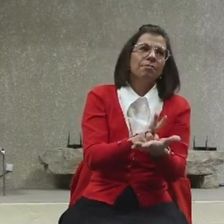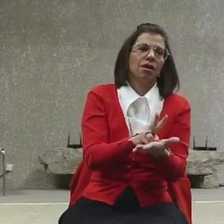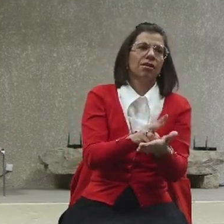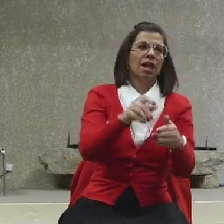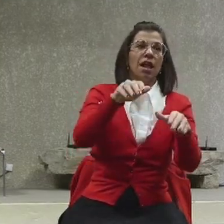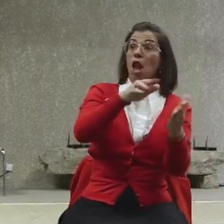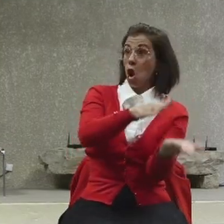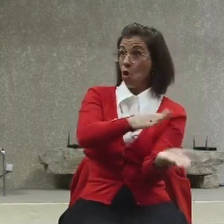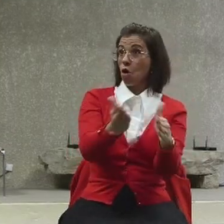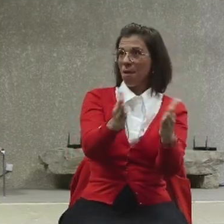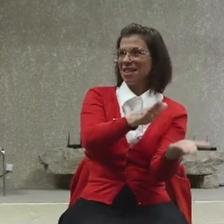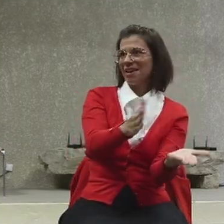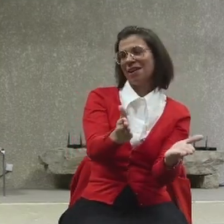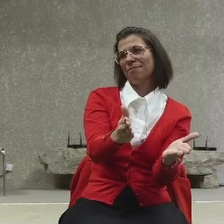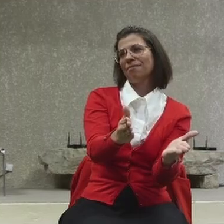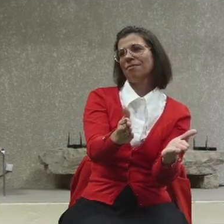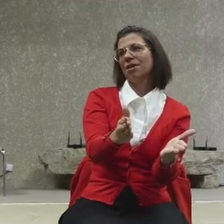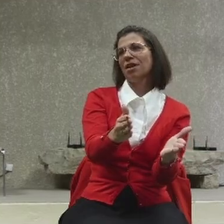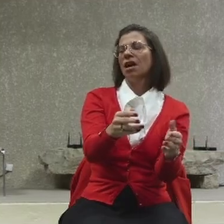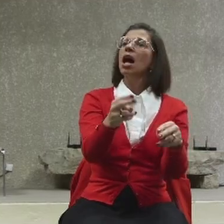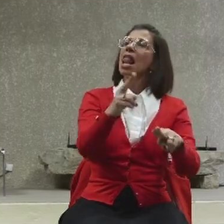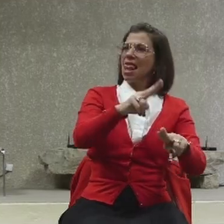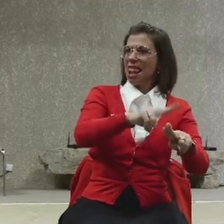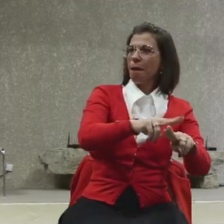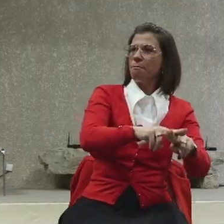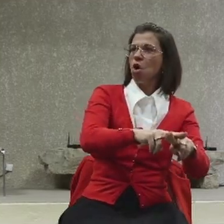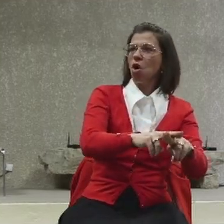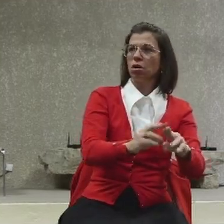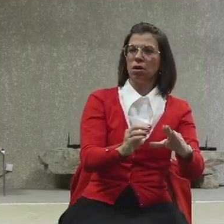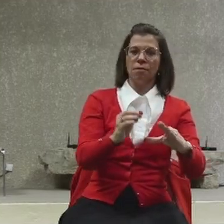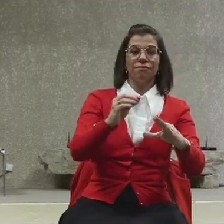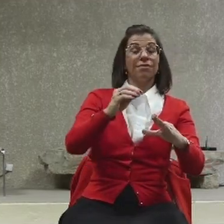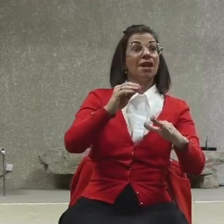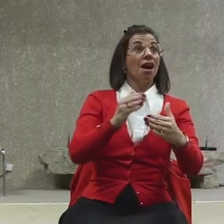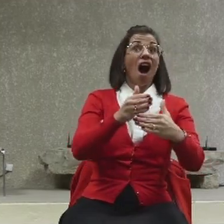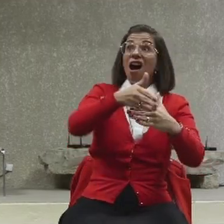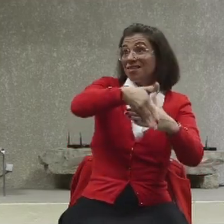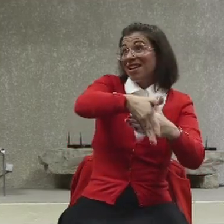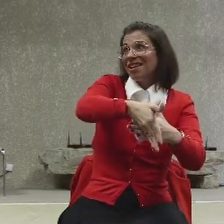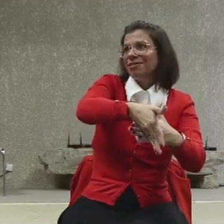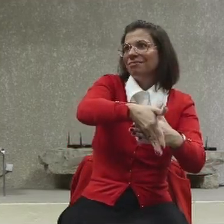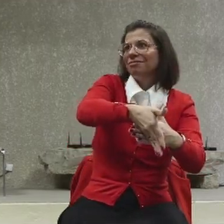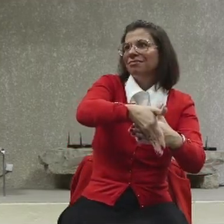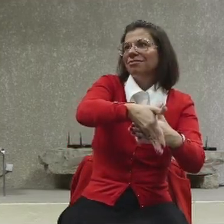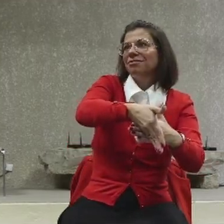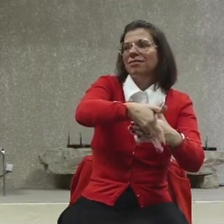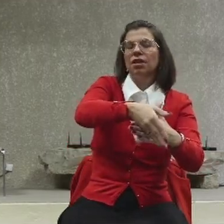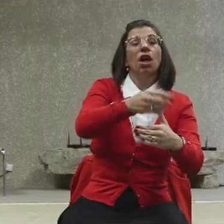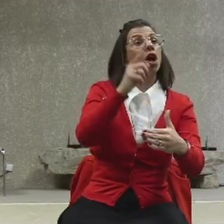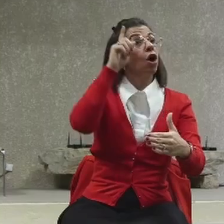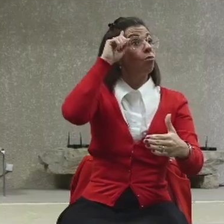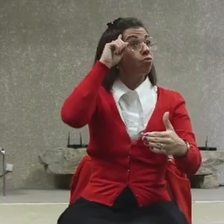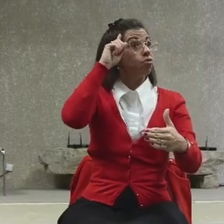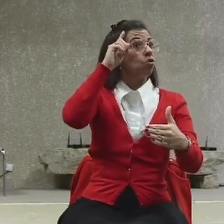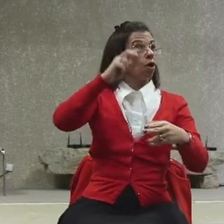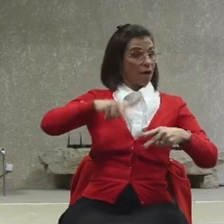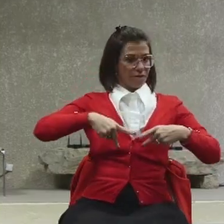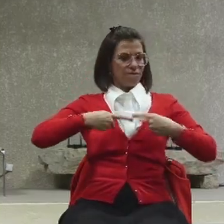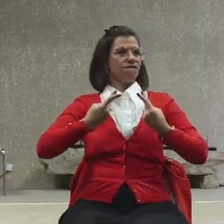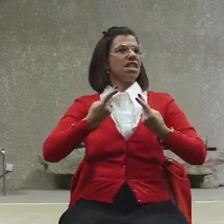de Jésus, mort avec Jésus. Parfois, pour plaisanter un petit peu dans nos milieux,